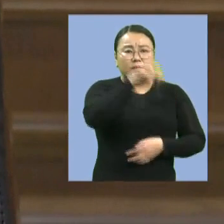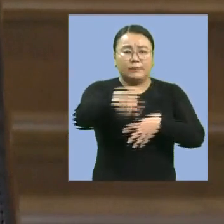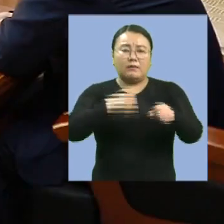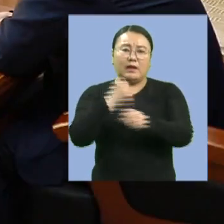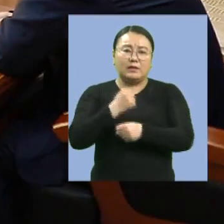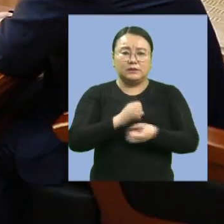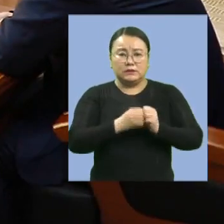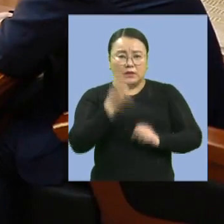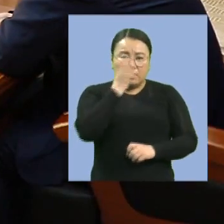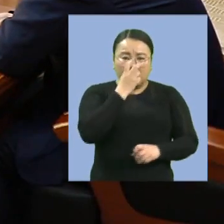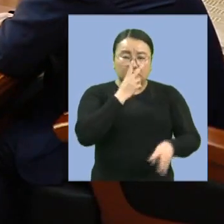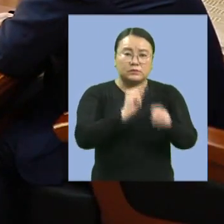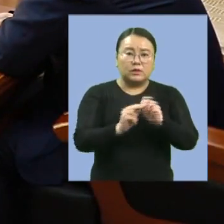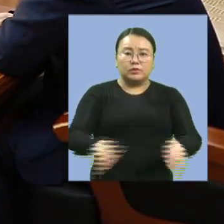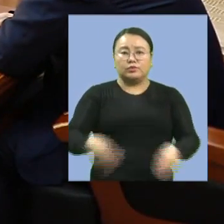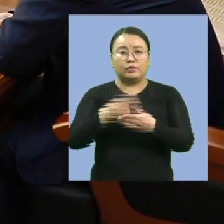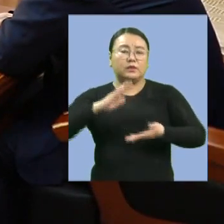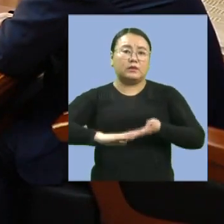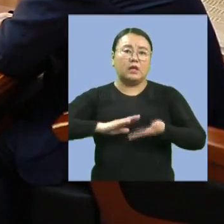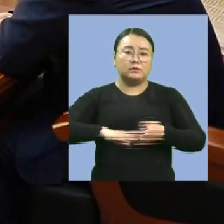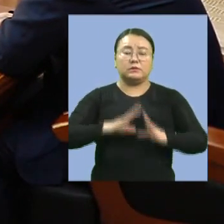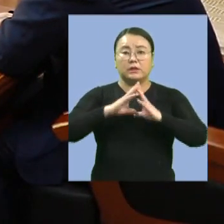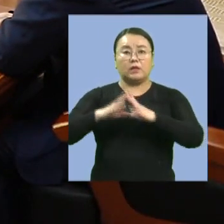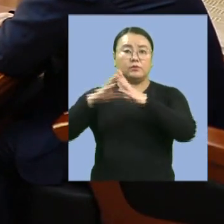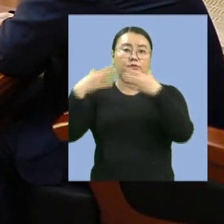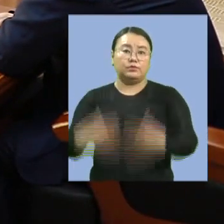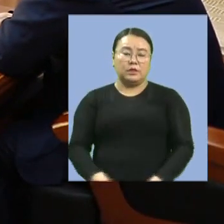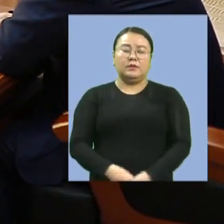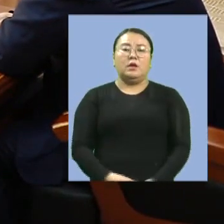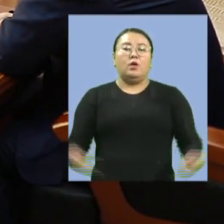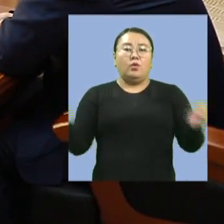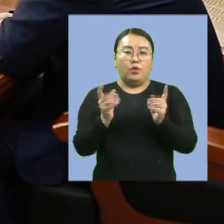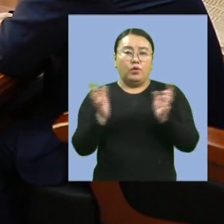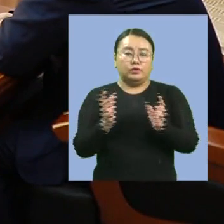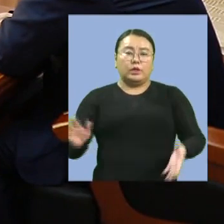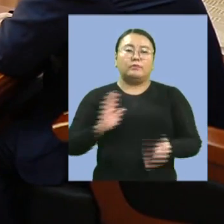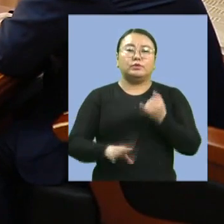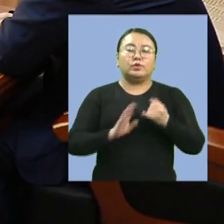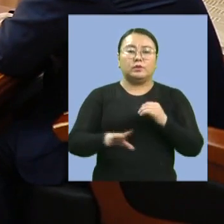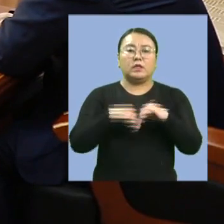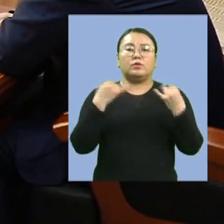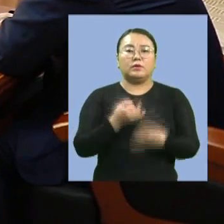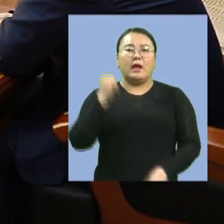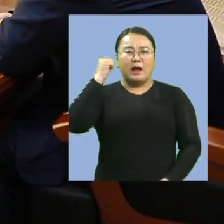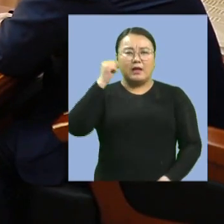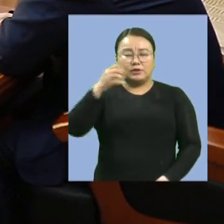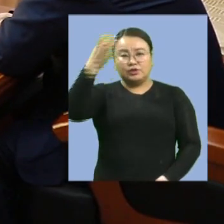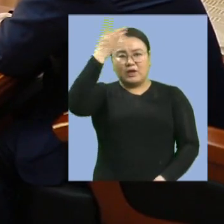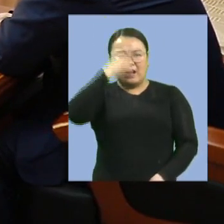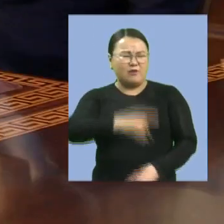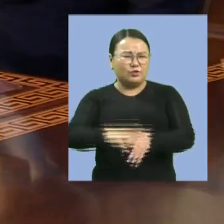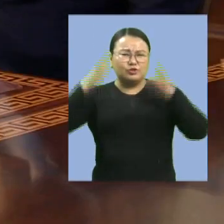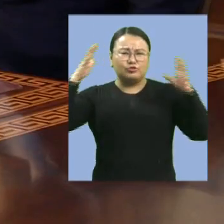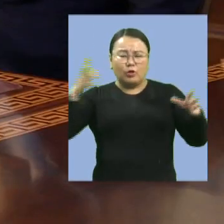ажиллаж хяналт шалгалтын ажлыг хийж дүгнэлтэд танилцуулах үүрэг даалгавар болголоо. Уулзалтын төгсгөл улсын хурлын дарга арчилсан төрийн хамгийн том хяналт